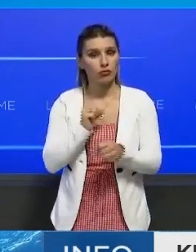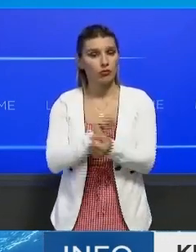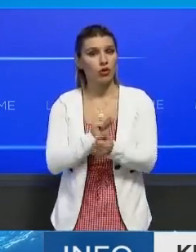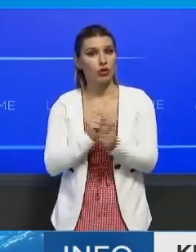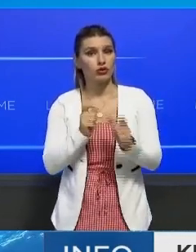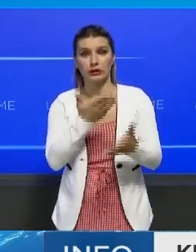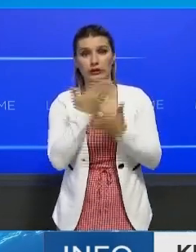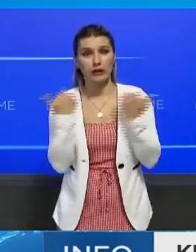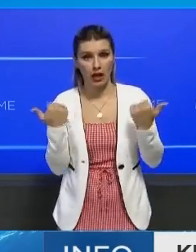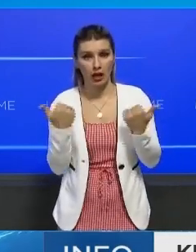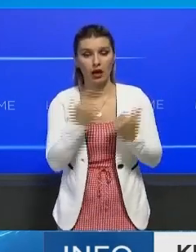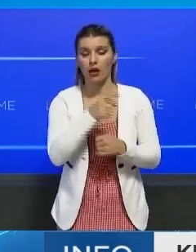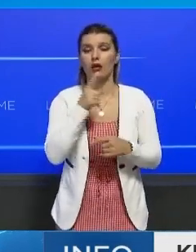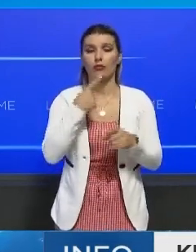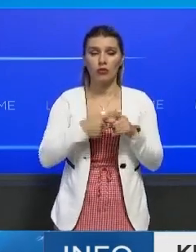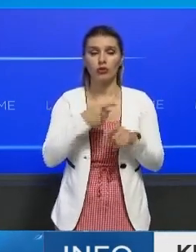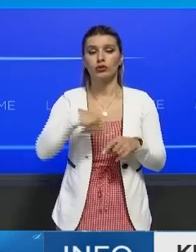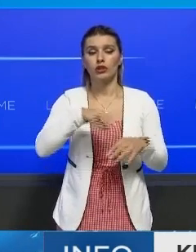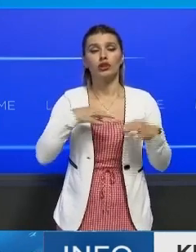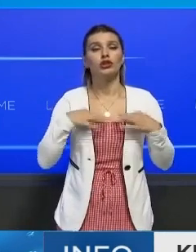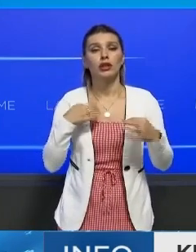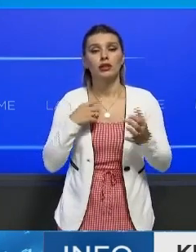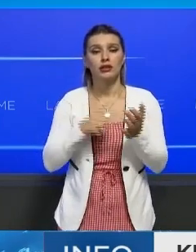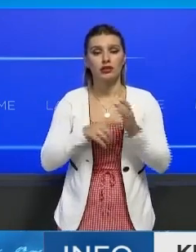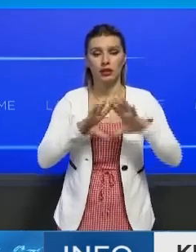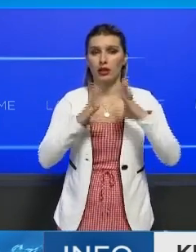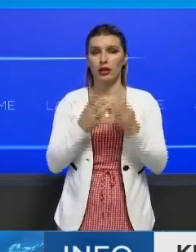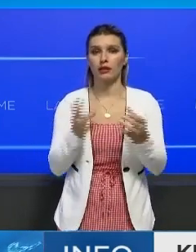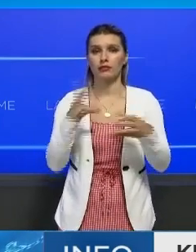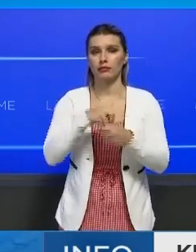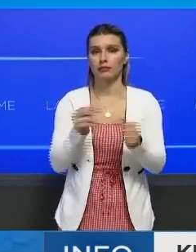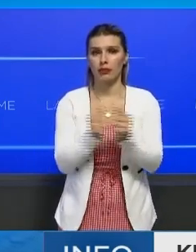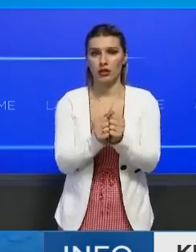edhe nga shoqata sindikale e punëtorëve shëndetësor në QKUK.